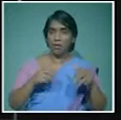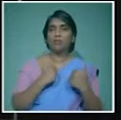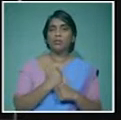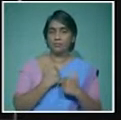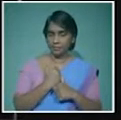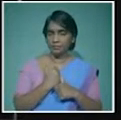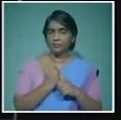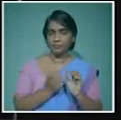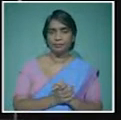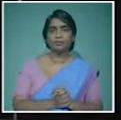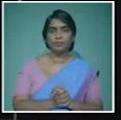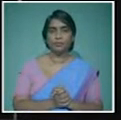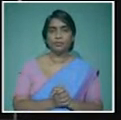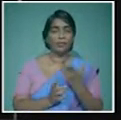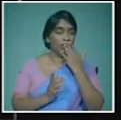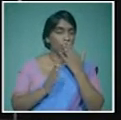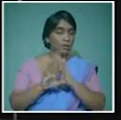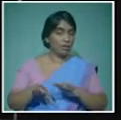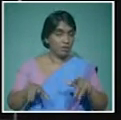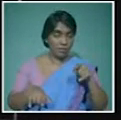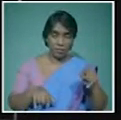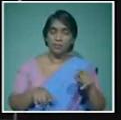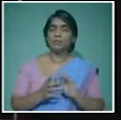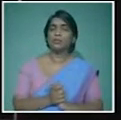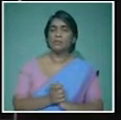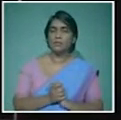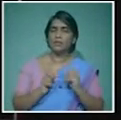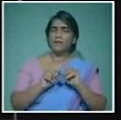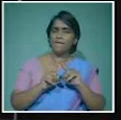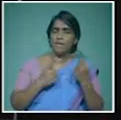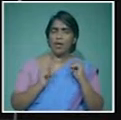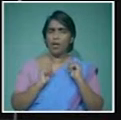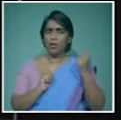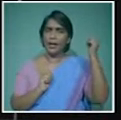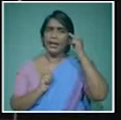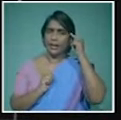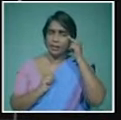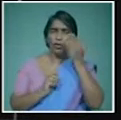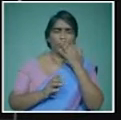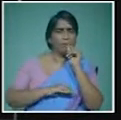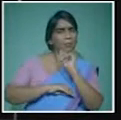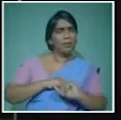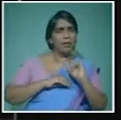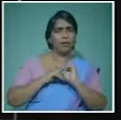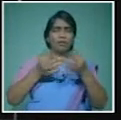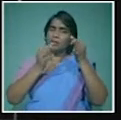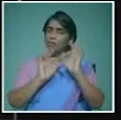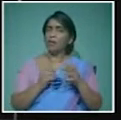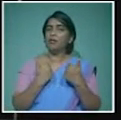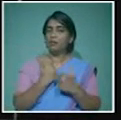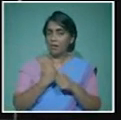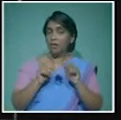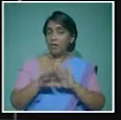කළ යුතුයි කියලා. පාසල් අවධියේදීම වෙනස්ව හිතන්න පුළුවන් නිර්මාණශීලී දරුවෙකු නිර්මාණය